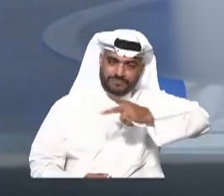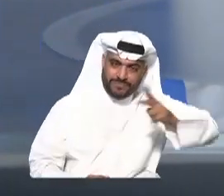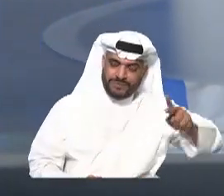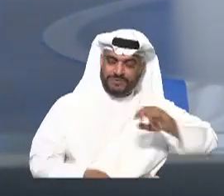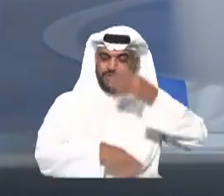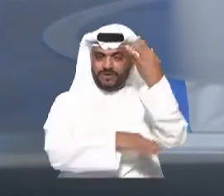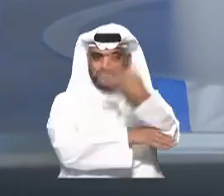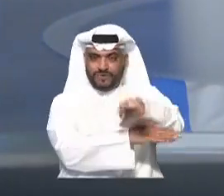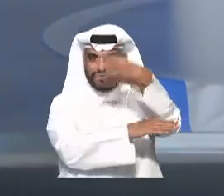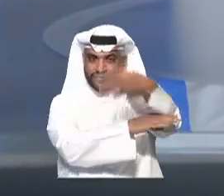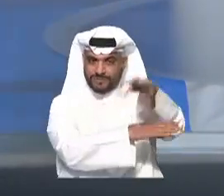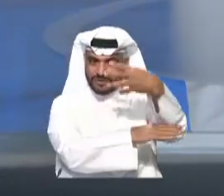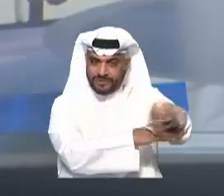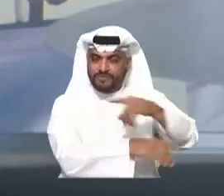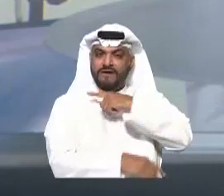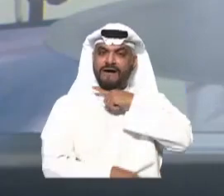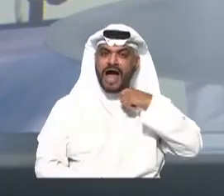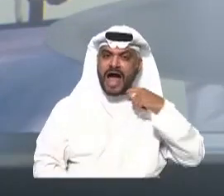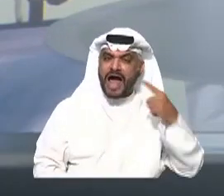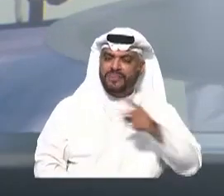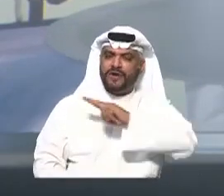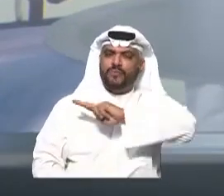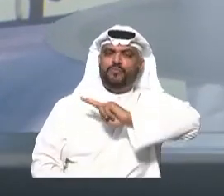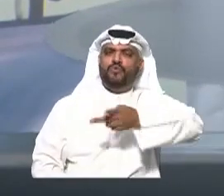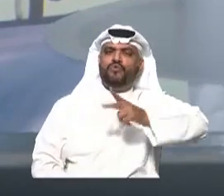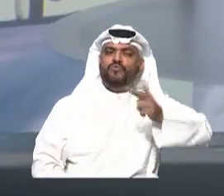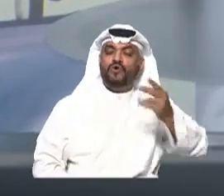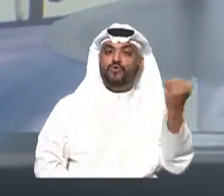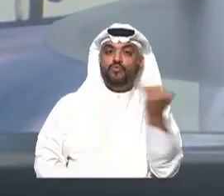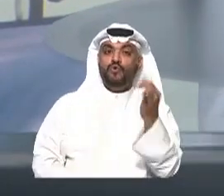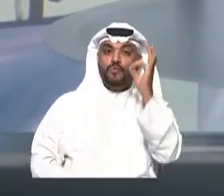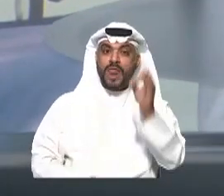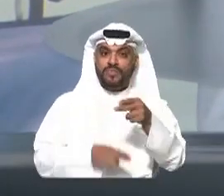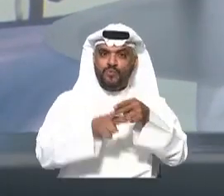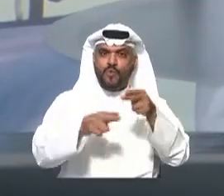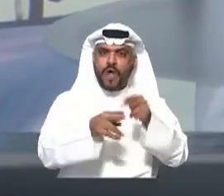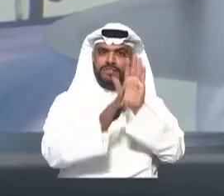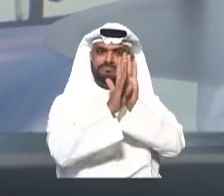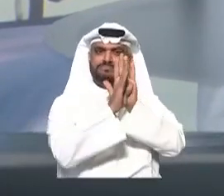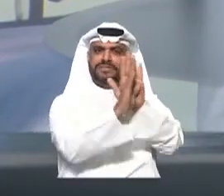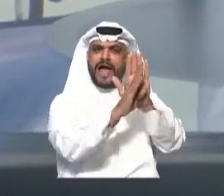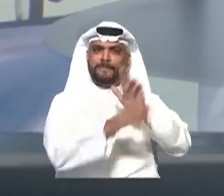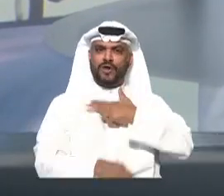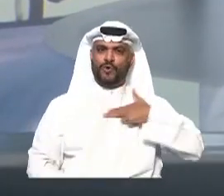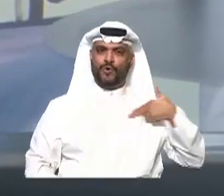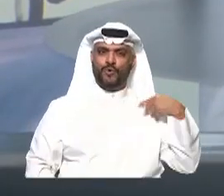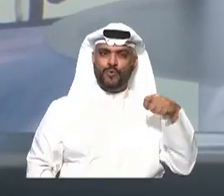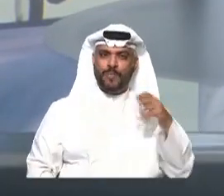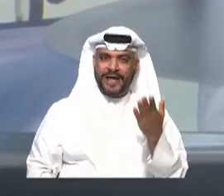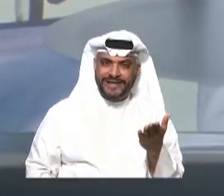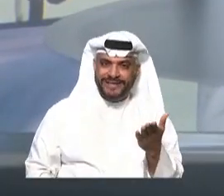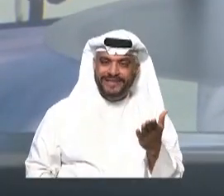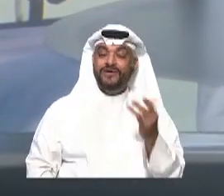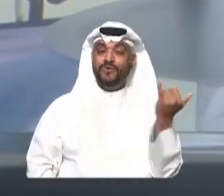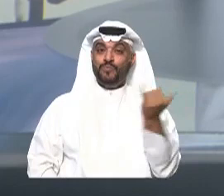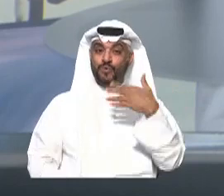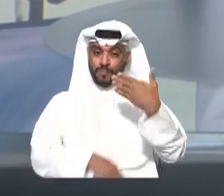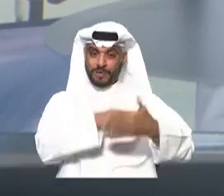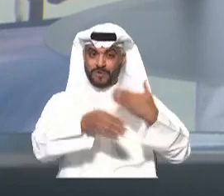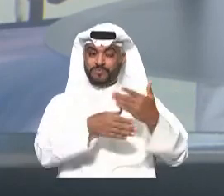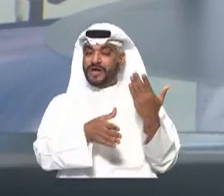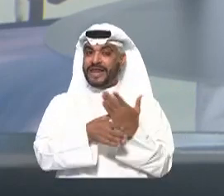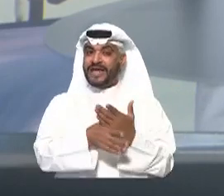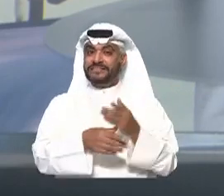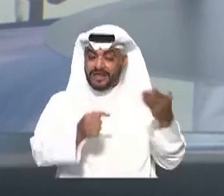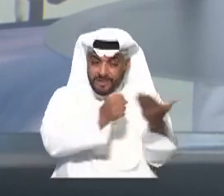تقويته، لما تشكله من أهمية كبيرة في دعم الاقتصاد الكويتي. رفع الكفاءة والاستدامة الزراعية في البلاد يأتي